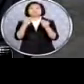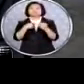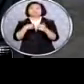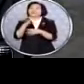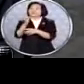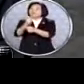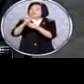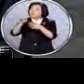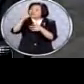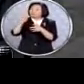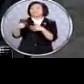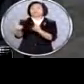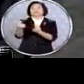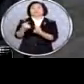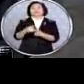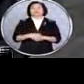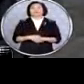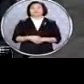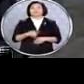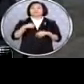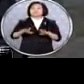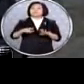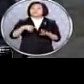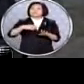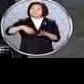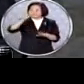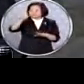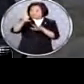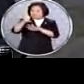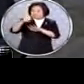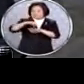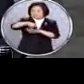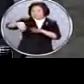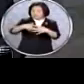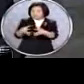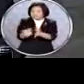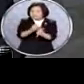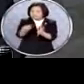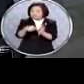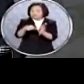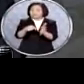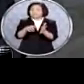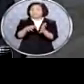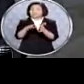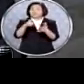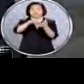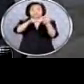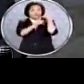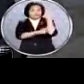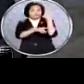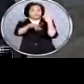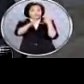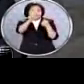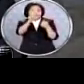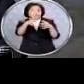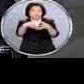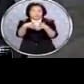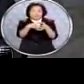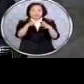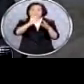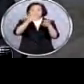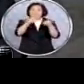样，那就是我们晓得一个团队，这个团队不是只有立法院的团队的不分区名